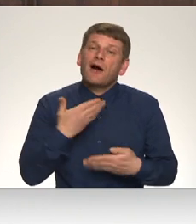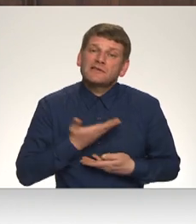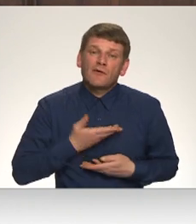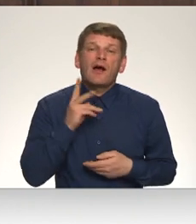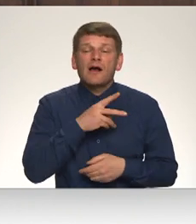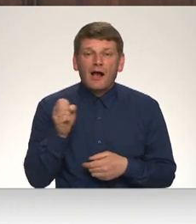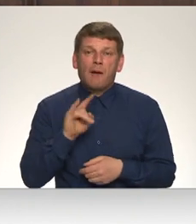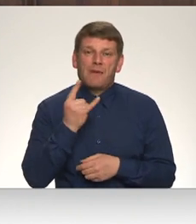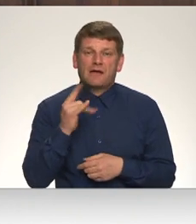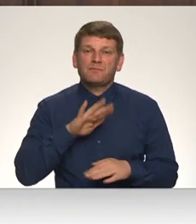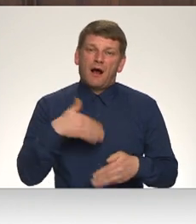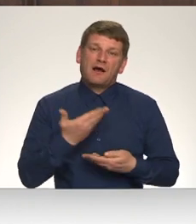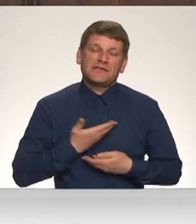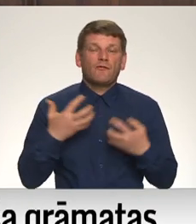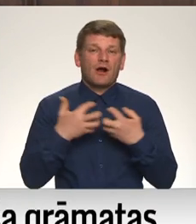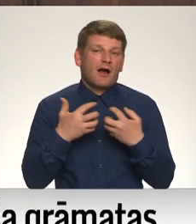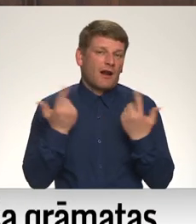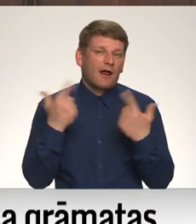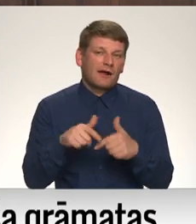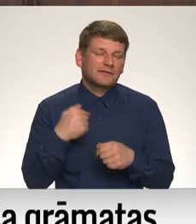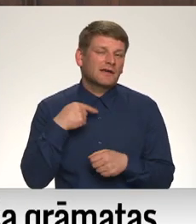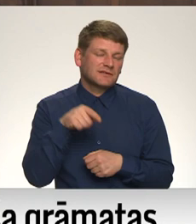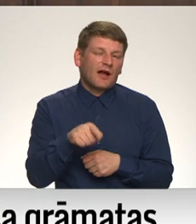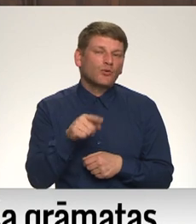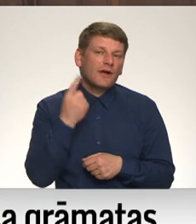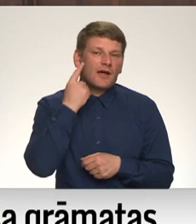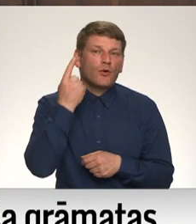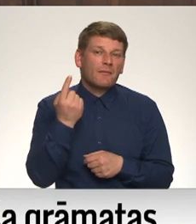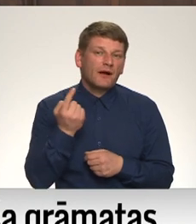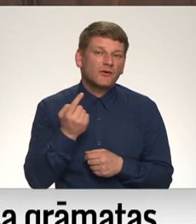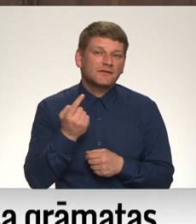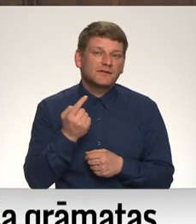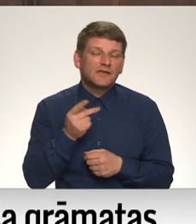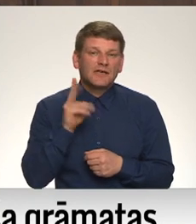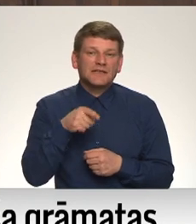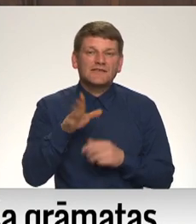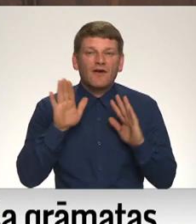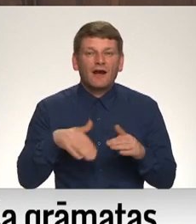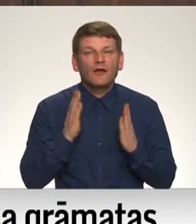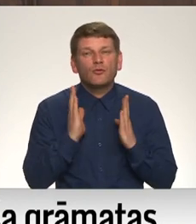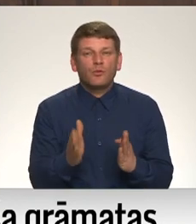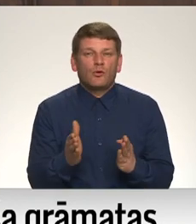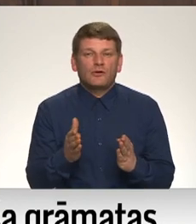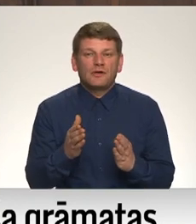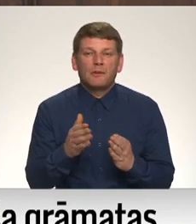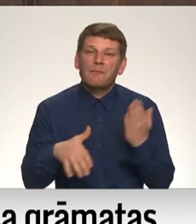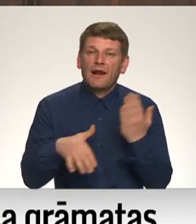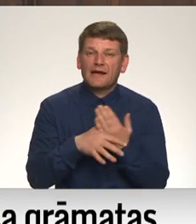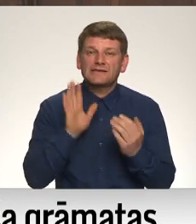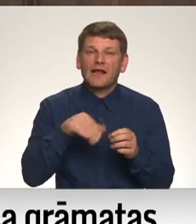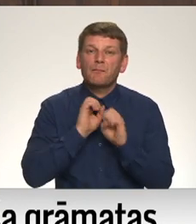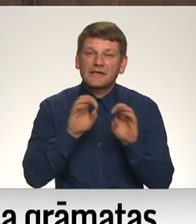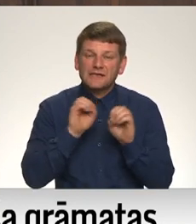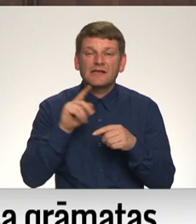bērns pārdzīvo kara laiks. Es tā to iedomājos, ka tas varētu būt palīgs, lai